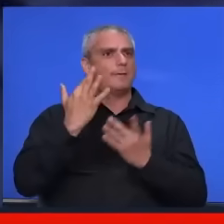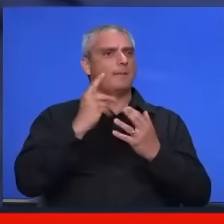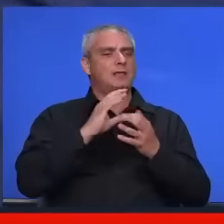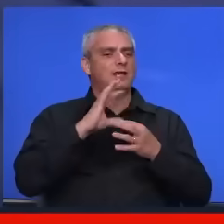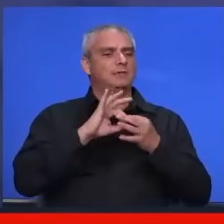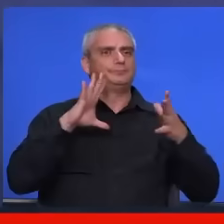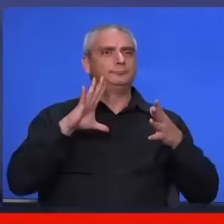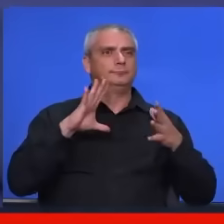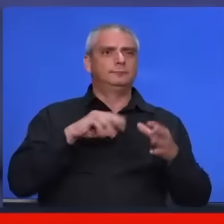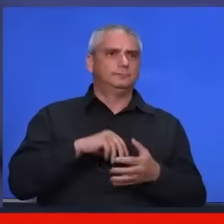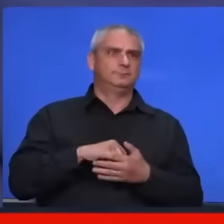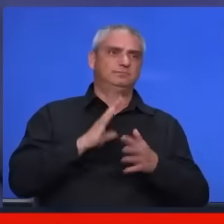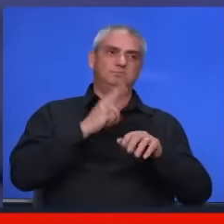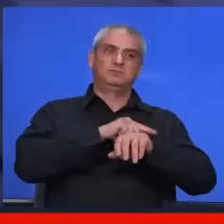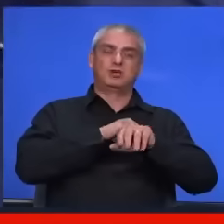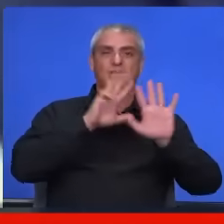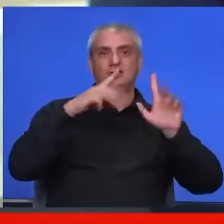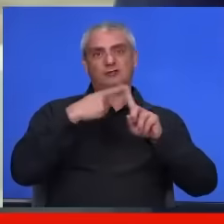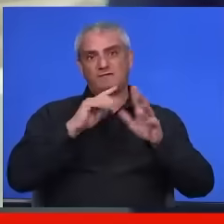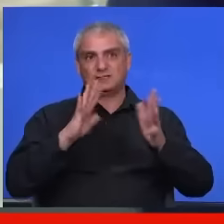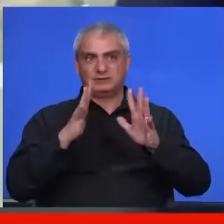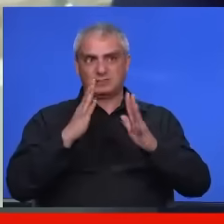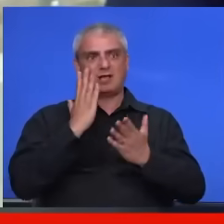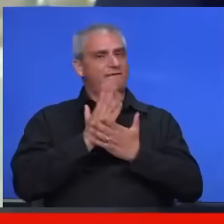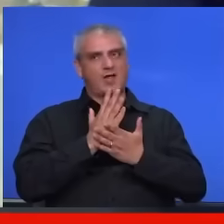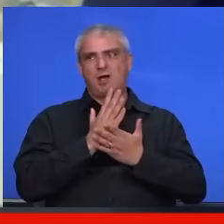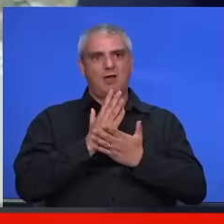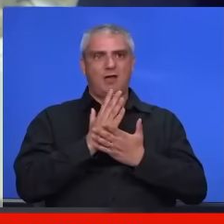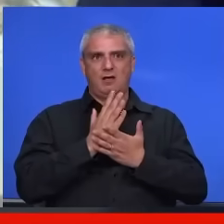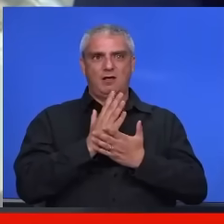הקשר? לקראת 9:30, זה כבר